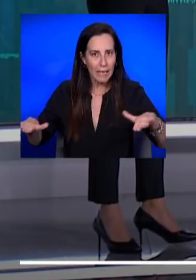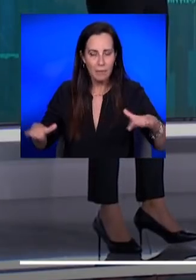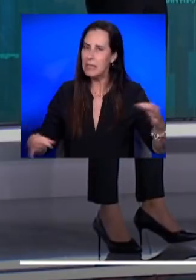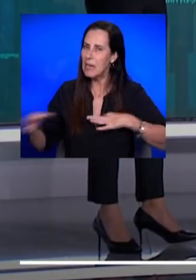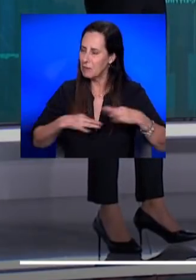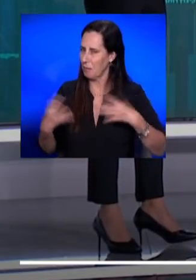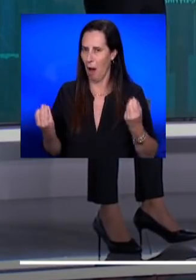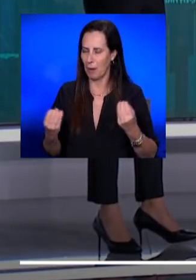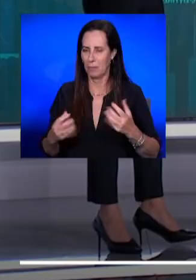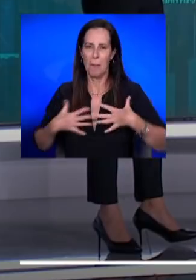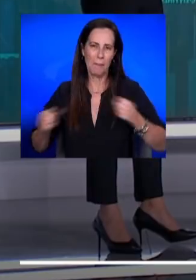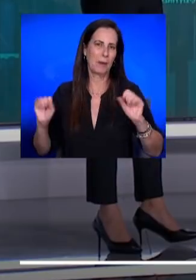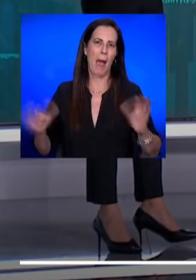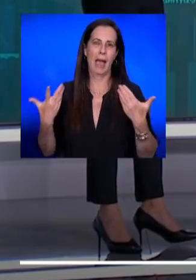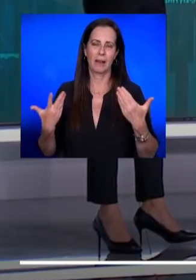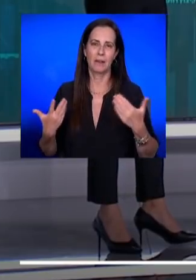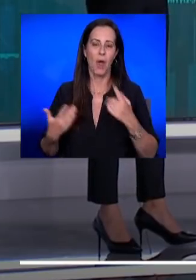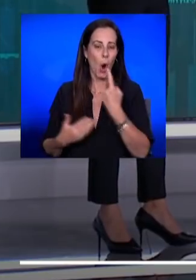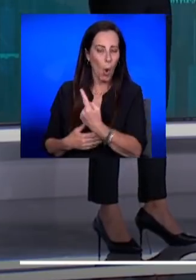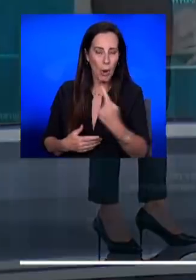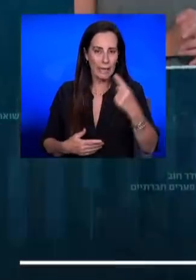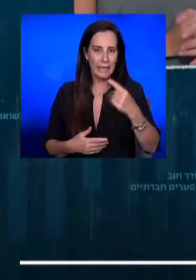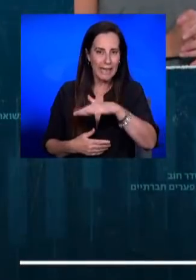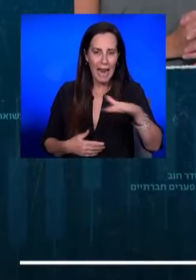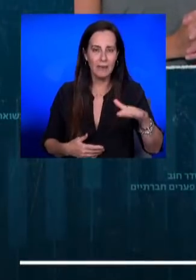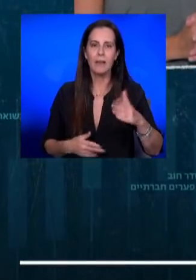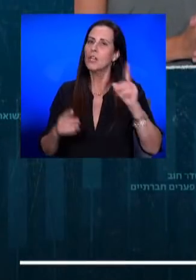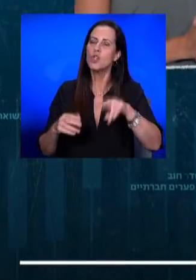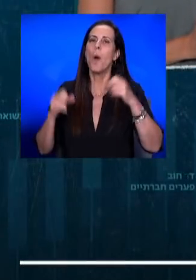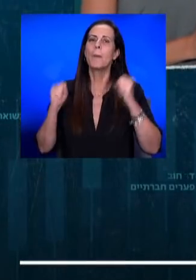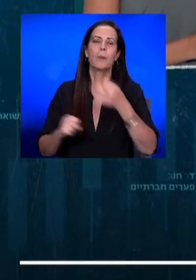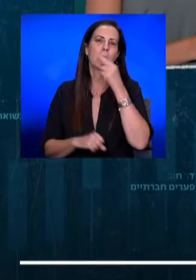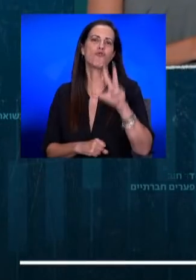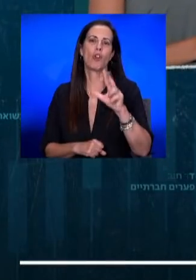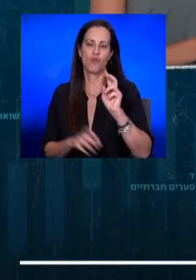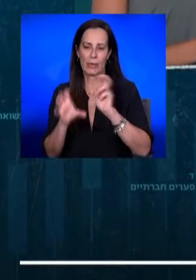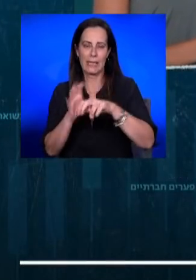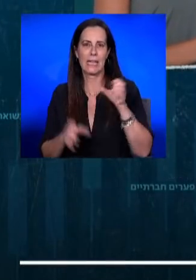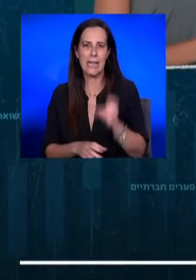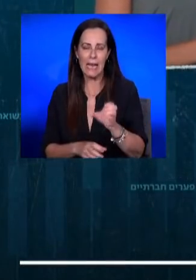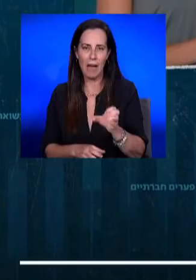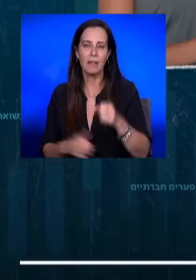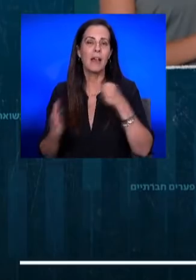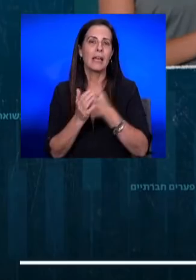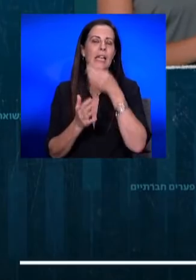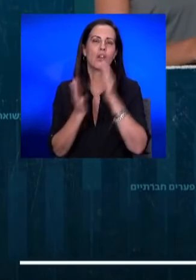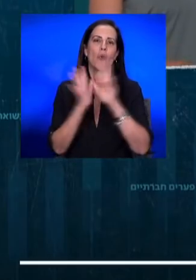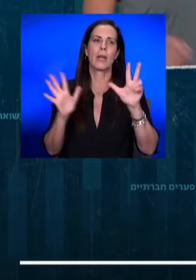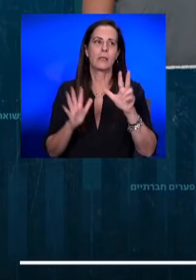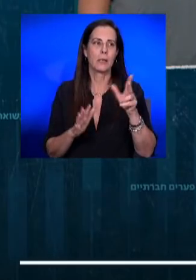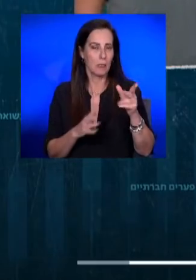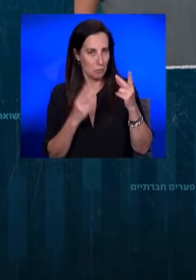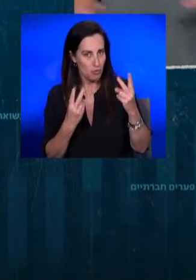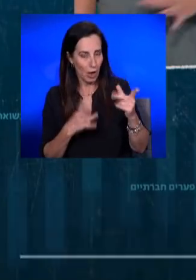הרבה, מחלימים מהר. כל ילד במדינת ישראל מבוטח מגיל 3 כשהוא נכנס לגן הילדים ועד גיל 18. זה משנה אגב אם